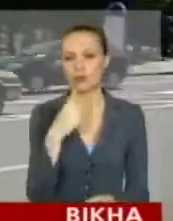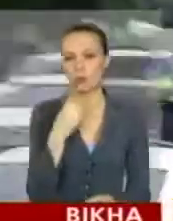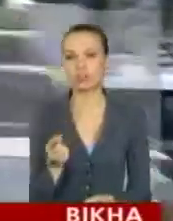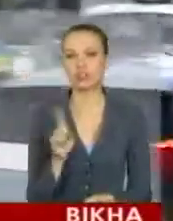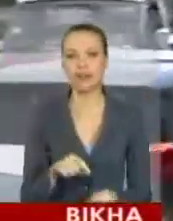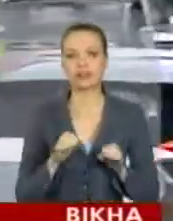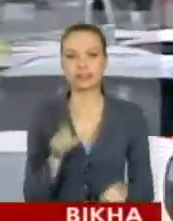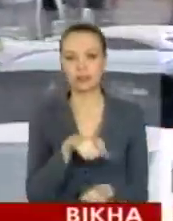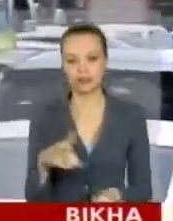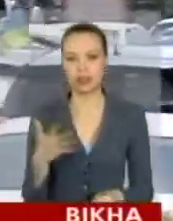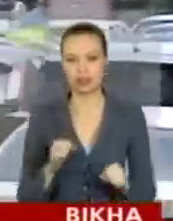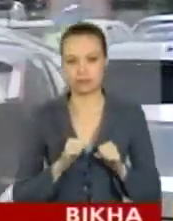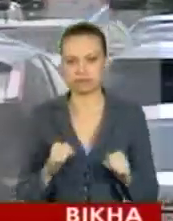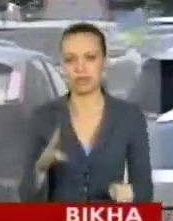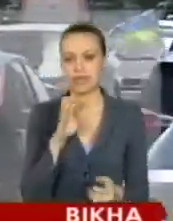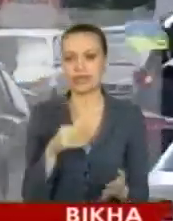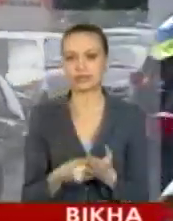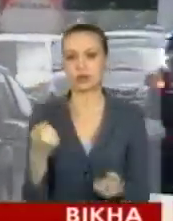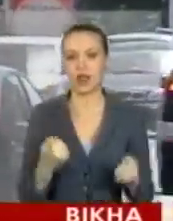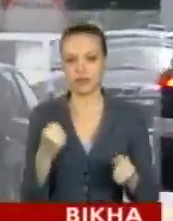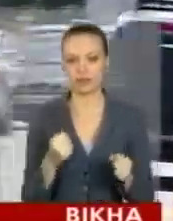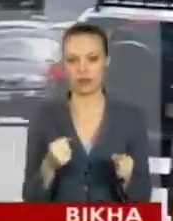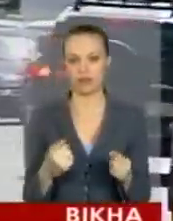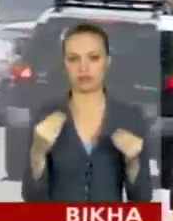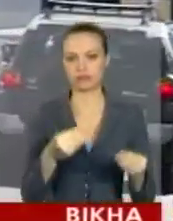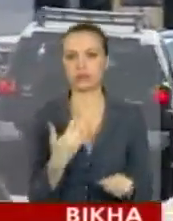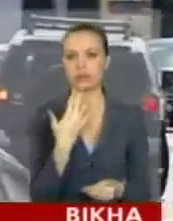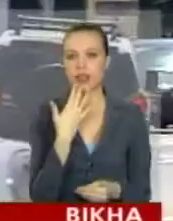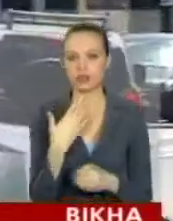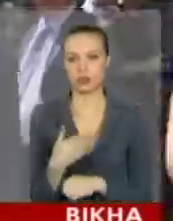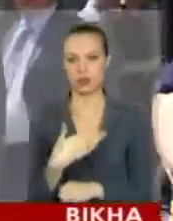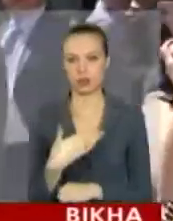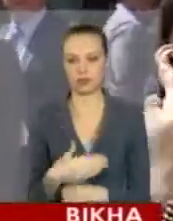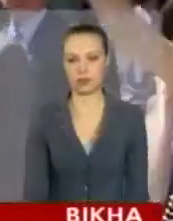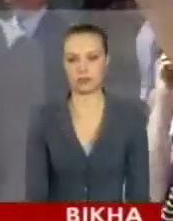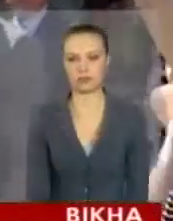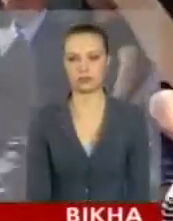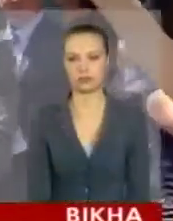навіть сміливців, які наважилися на свої авто начепити національного прапора.